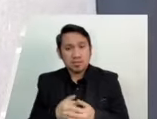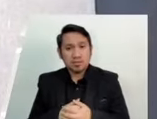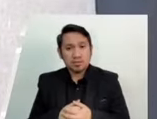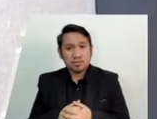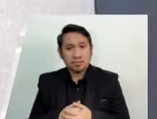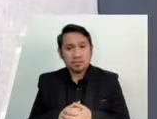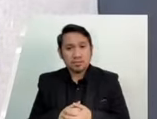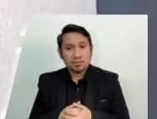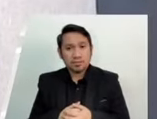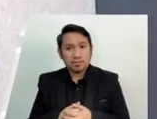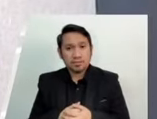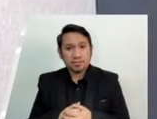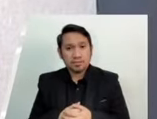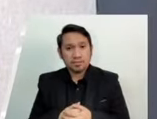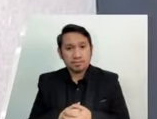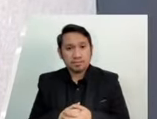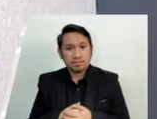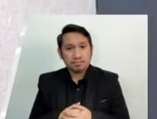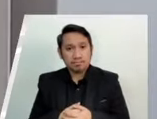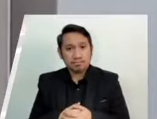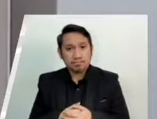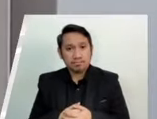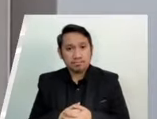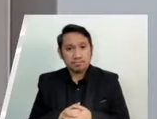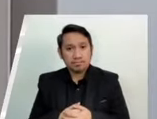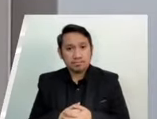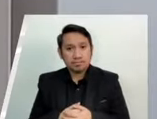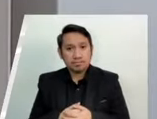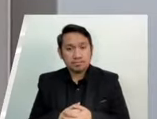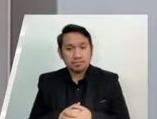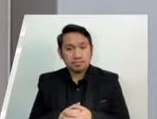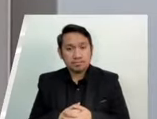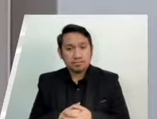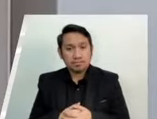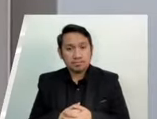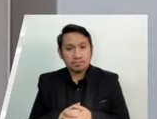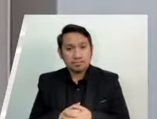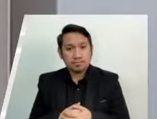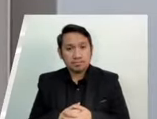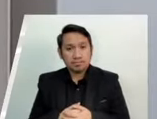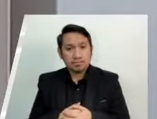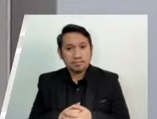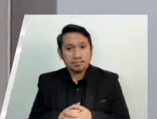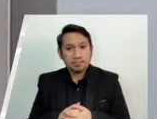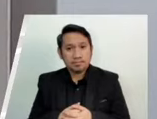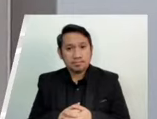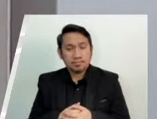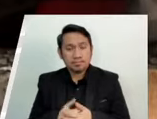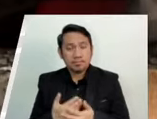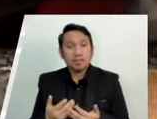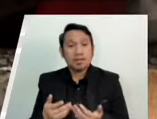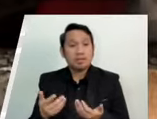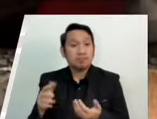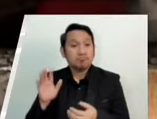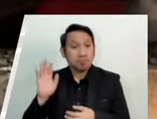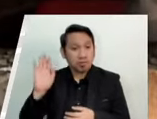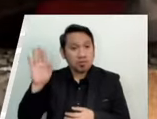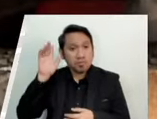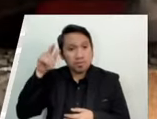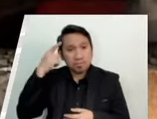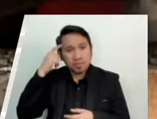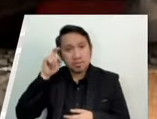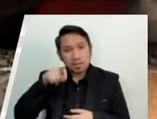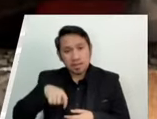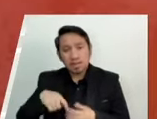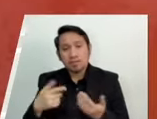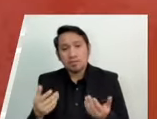na presyo ng petrolyo. Kaya sa atin ay dapat masusi ng pag-aralan ng administrasyon ni BBM na yung